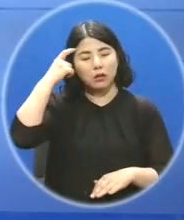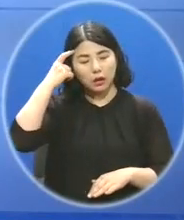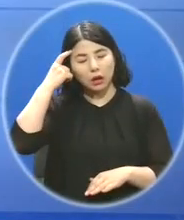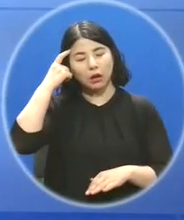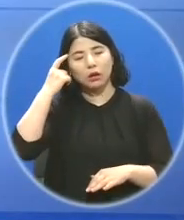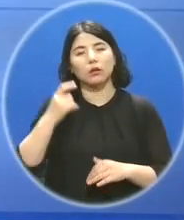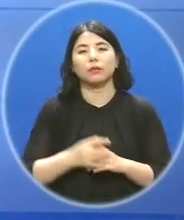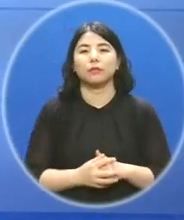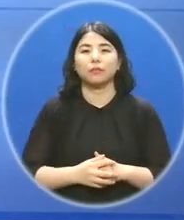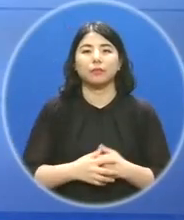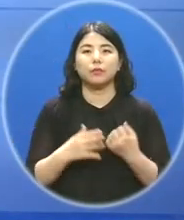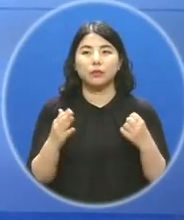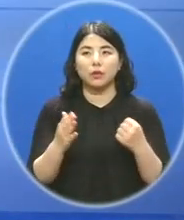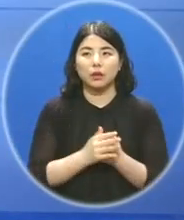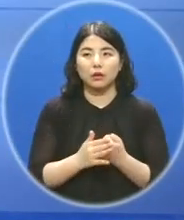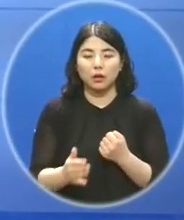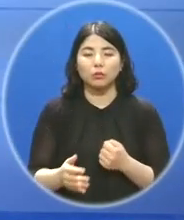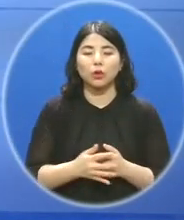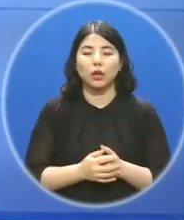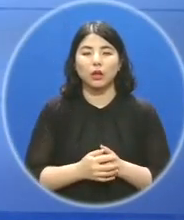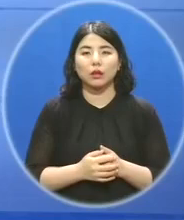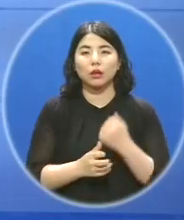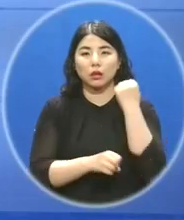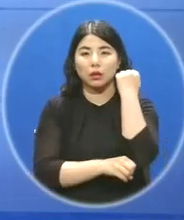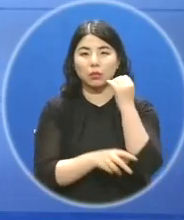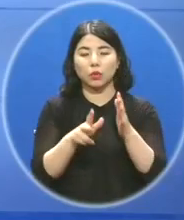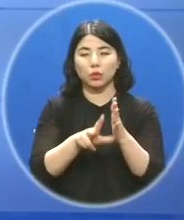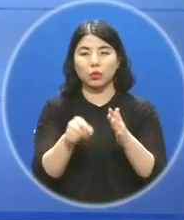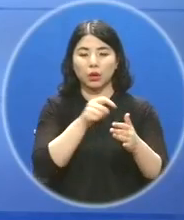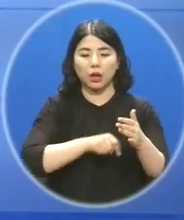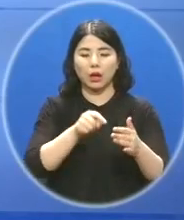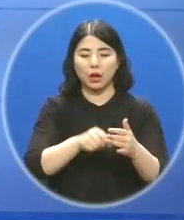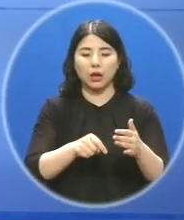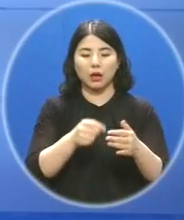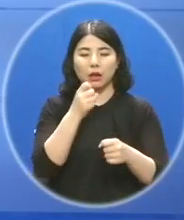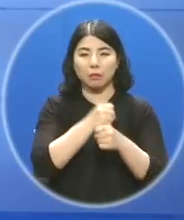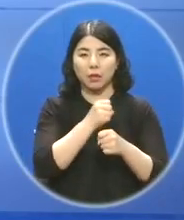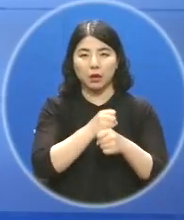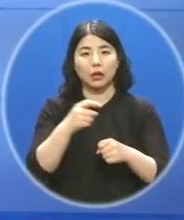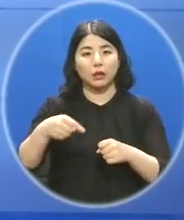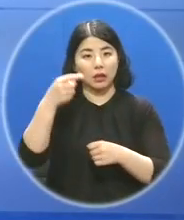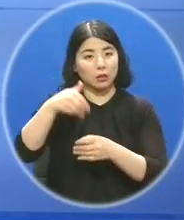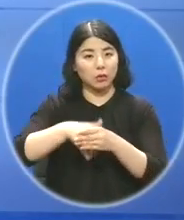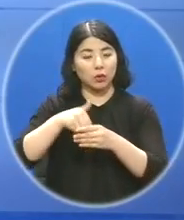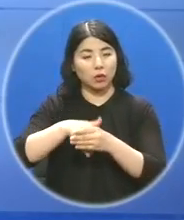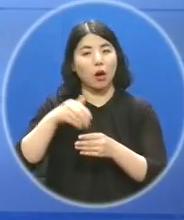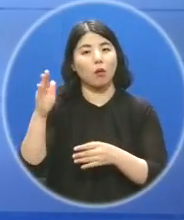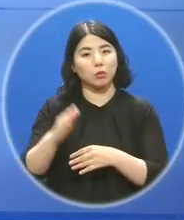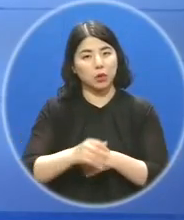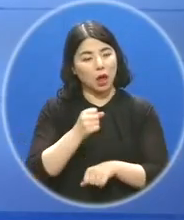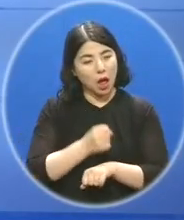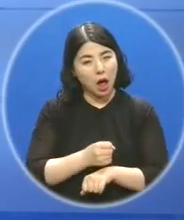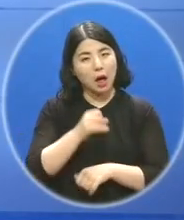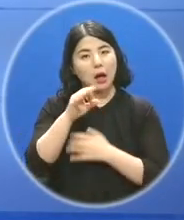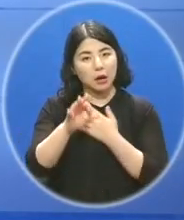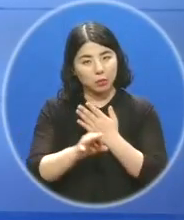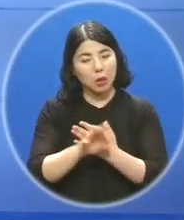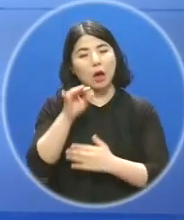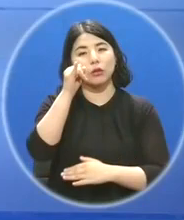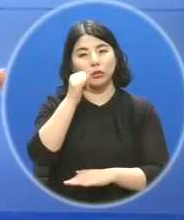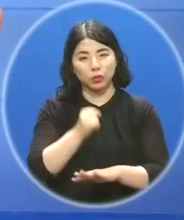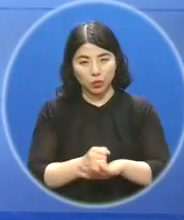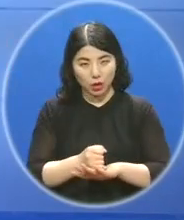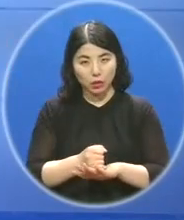생각이 들었습니다. 그래서 그 저희가 기본조례 안에 그런 것들을 담아서 그 다음 선거부터 그런 것 그 좀 시행을 한다면